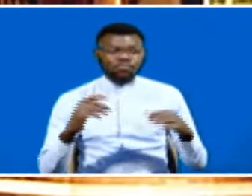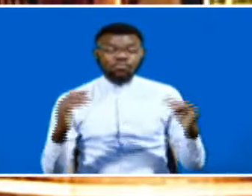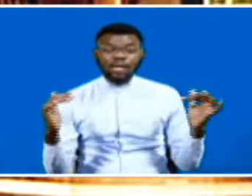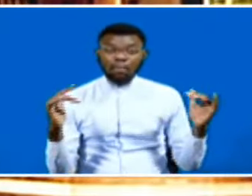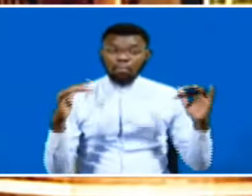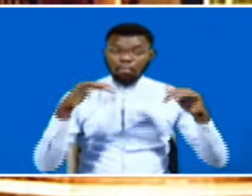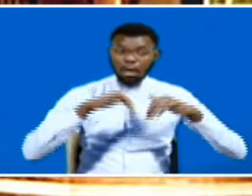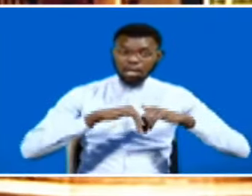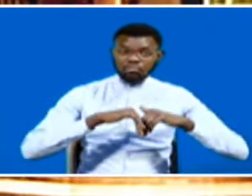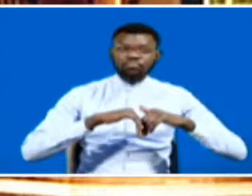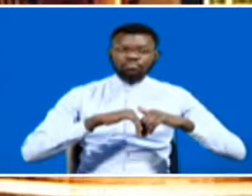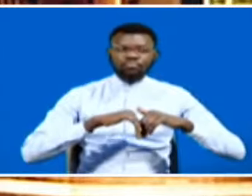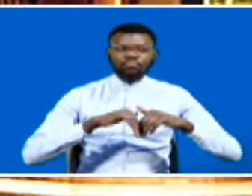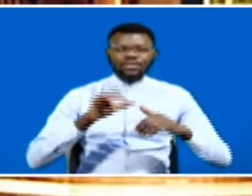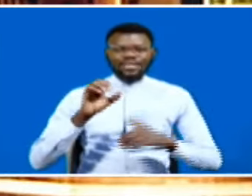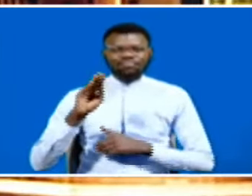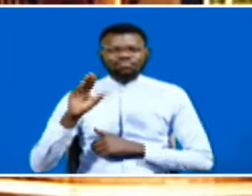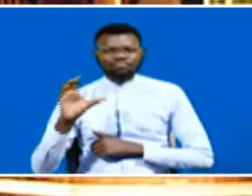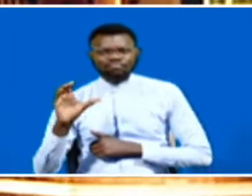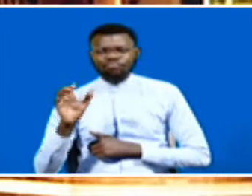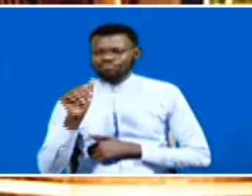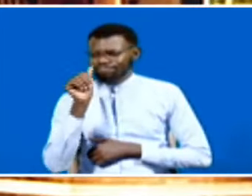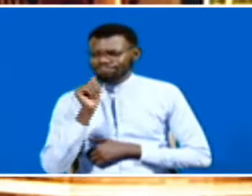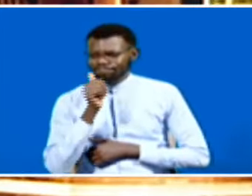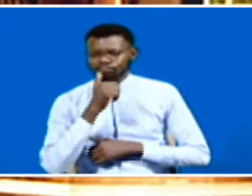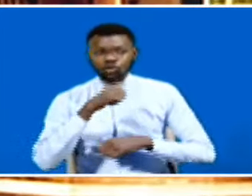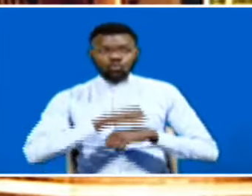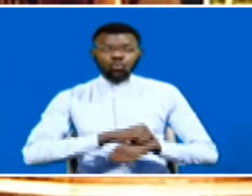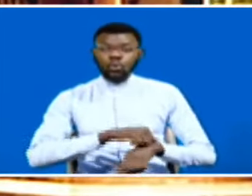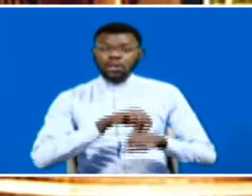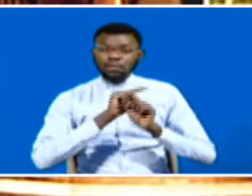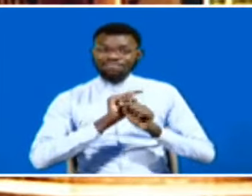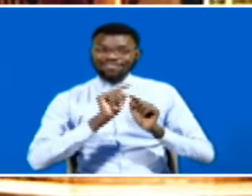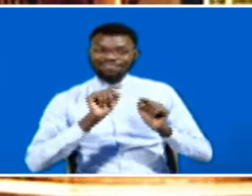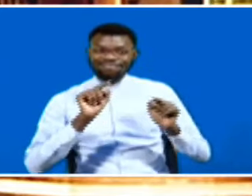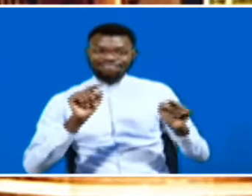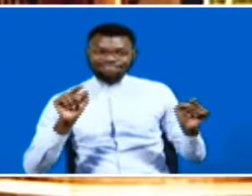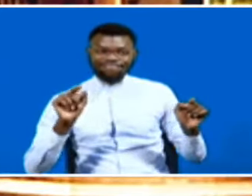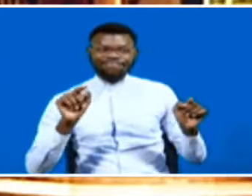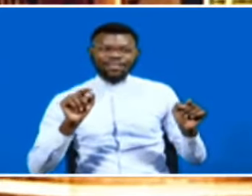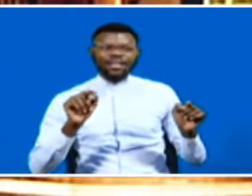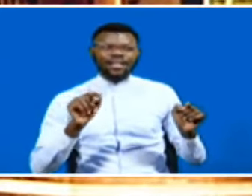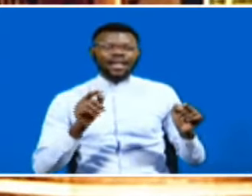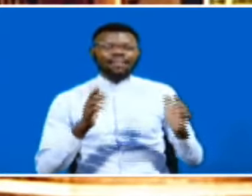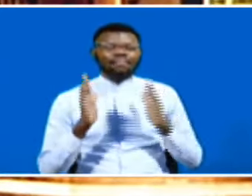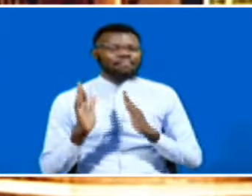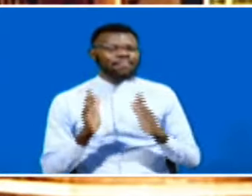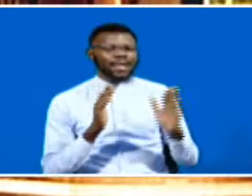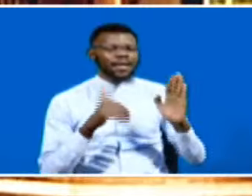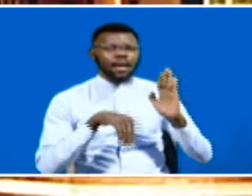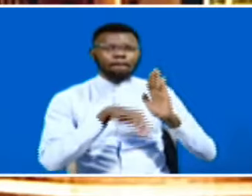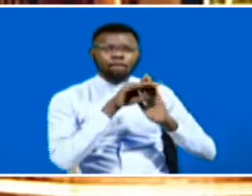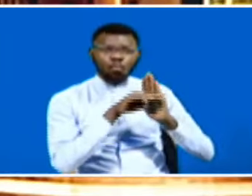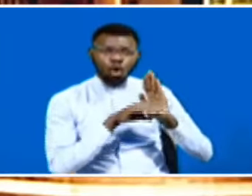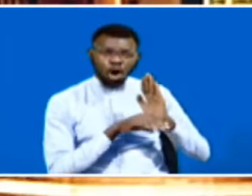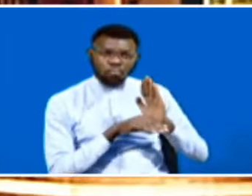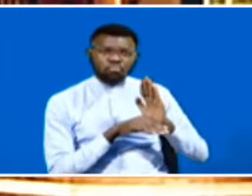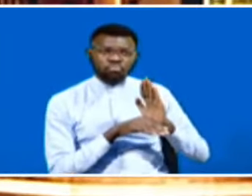mafunzo liliandaliwa na chama cha shule za binafsi za bei nafuu almaarufu Upbeta, ambazo kwa wingi